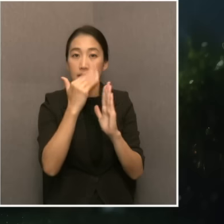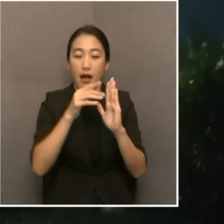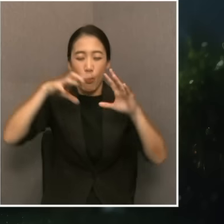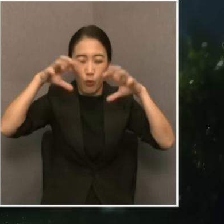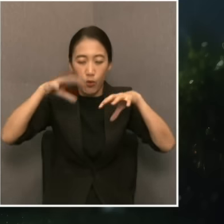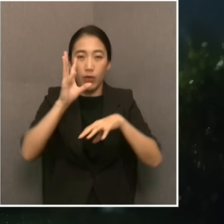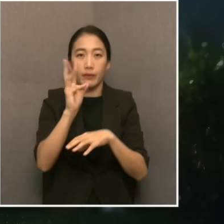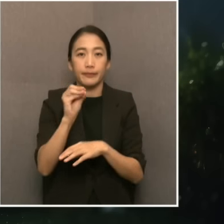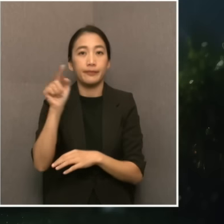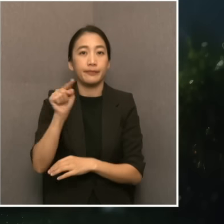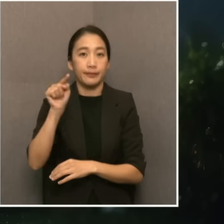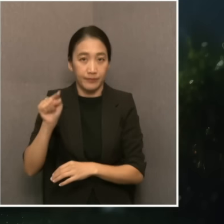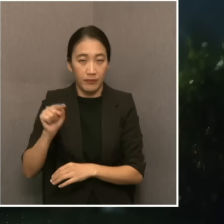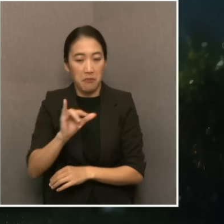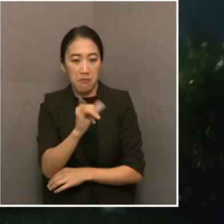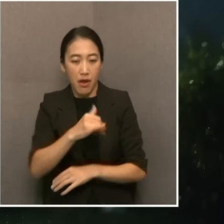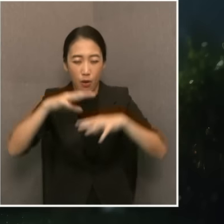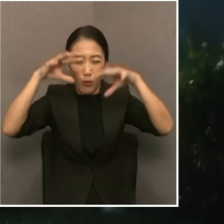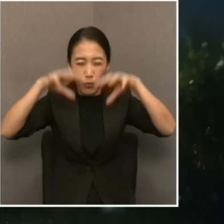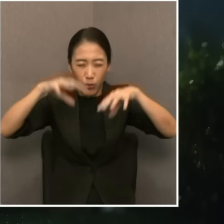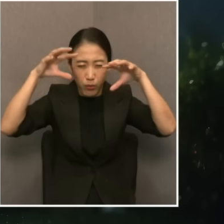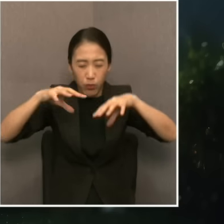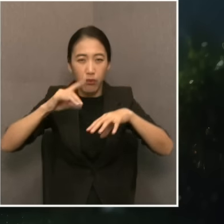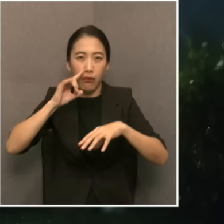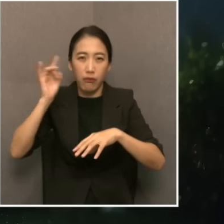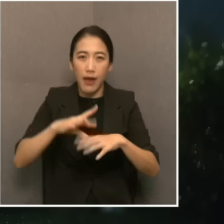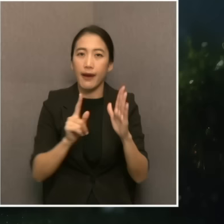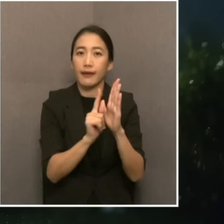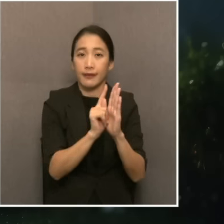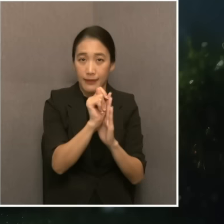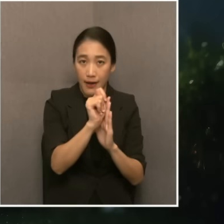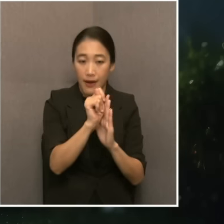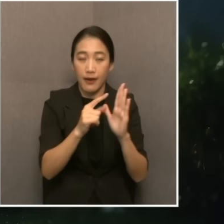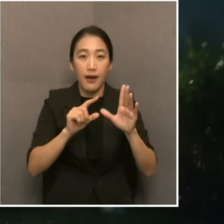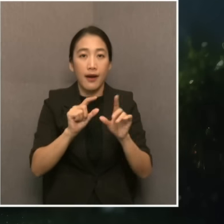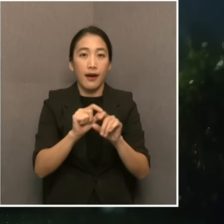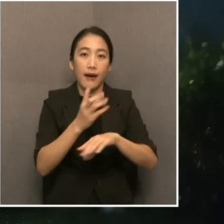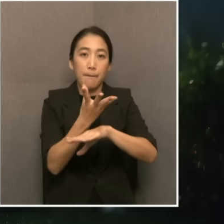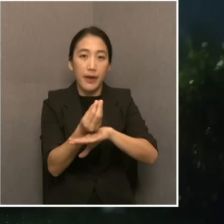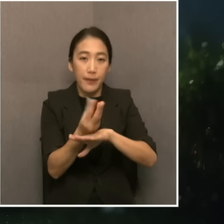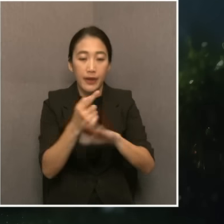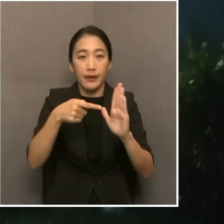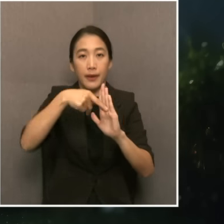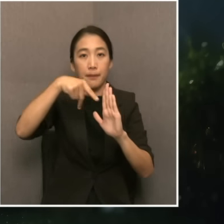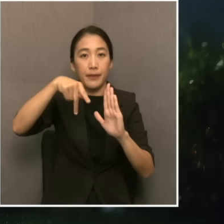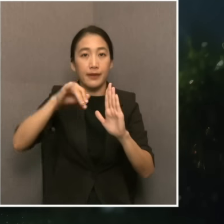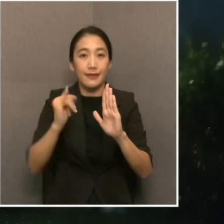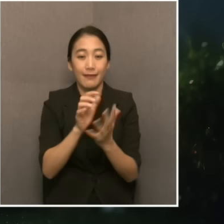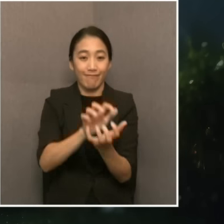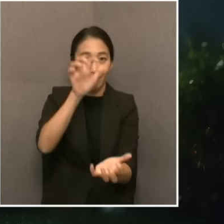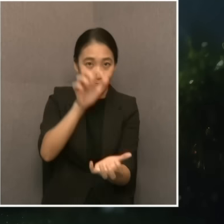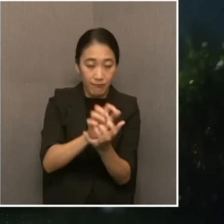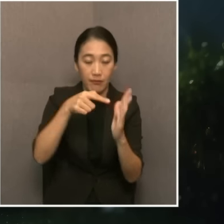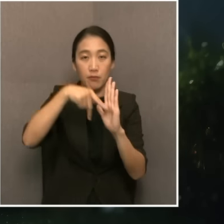ที่ค่ะและมีฝนตกหนักบางแห่งบริเวณจังหวัดตากกำแพงเพชรพิจิตรพิษณุโลกและเพชรบูรณ์ภา